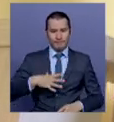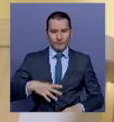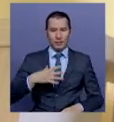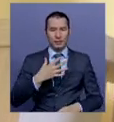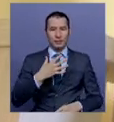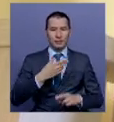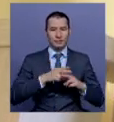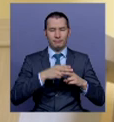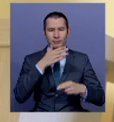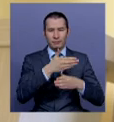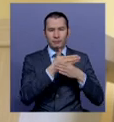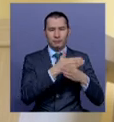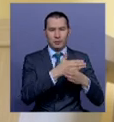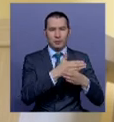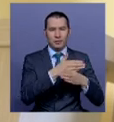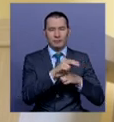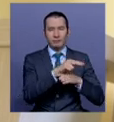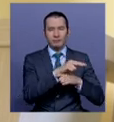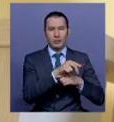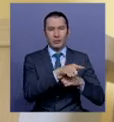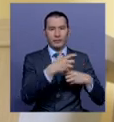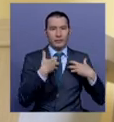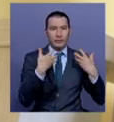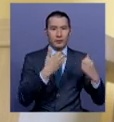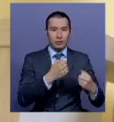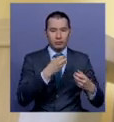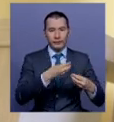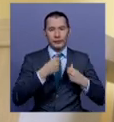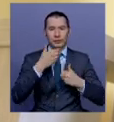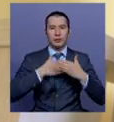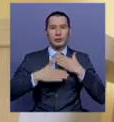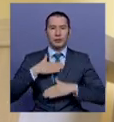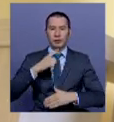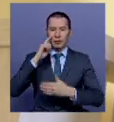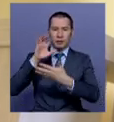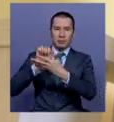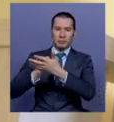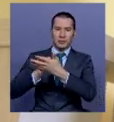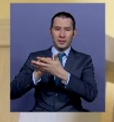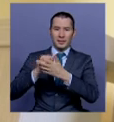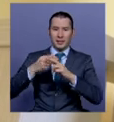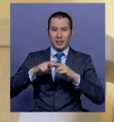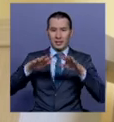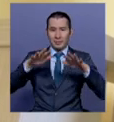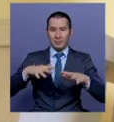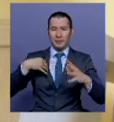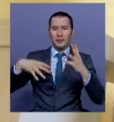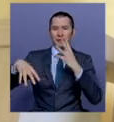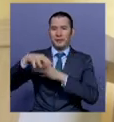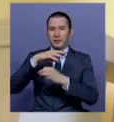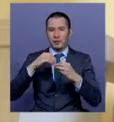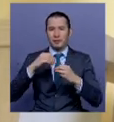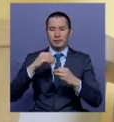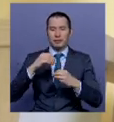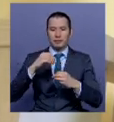Жазылып шыққан әрбір пациент дәрігер үшін үлкен қуаныш екенін байқадым. Мен осындағы барлық қызметкерлердің көп ұзамай отбасы